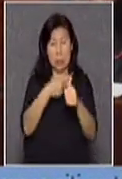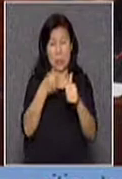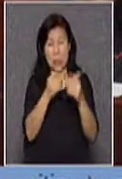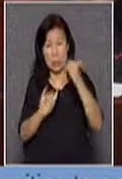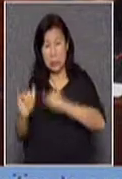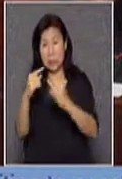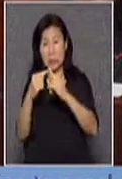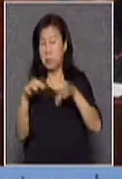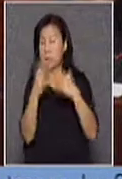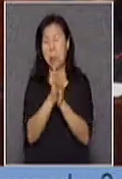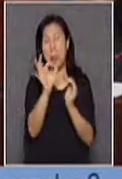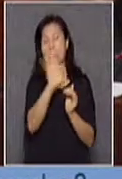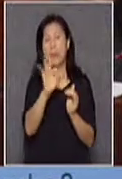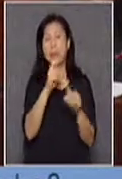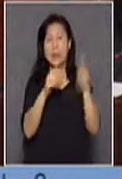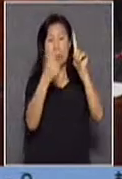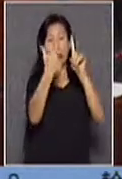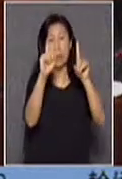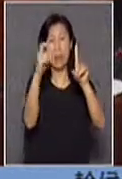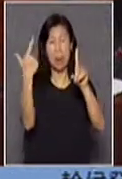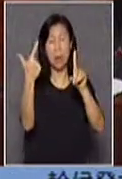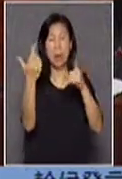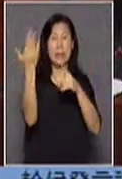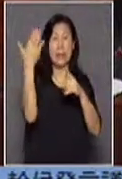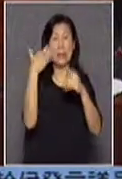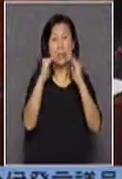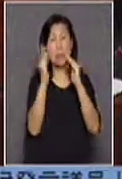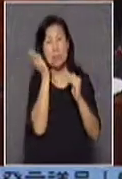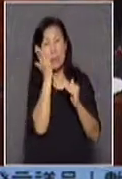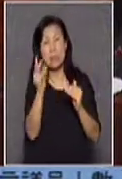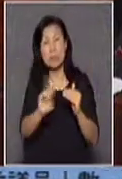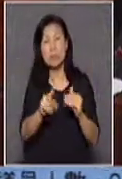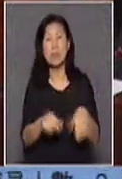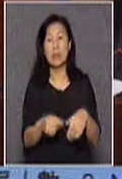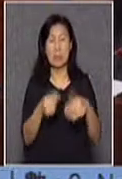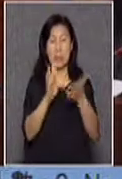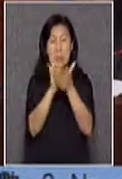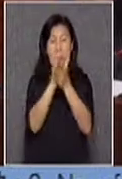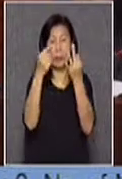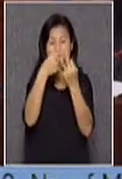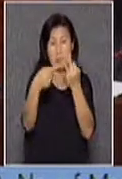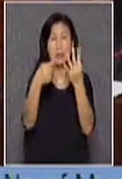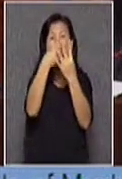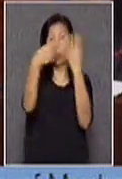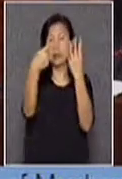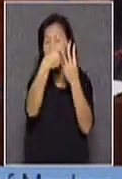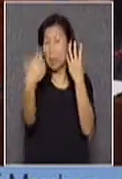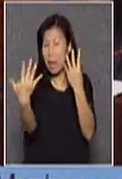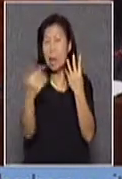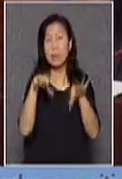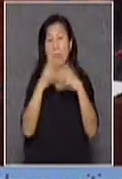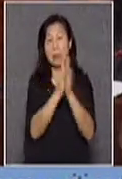係並非1898年之前居住嘅地方，唔好話1898年啦，有啲係近三四十年至搬去某啲嘅地